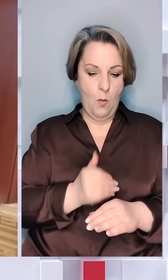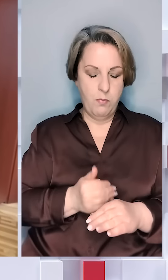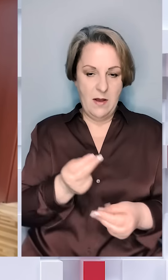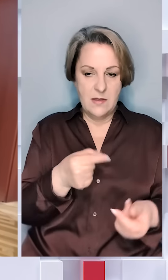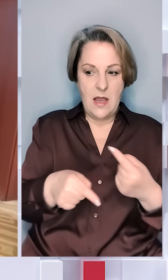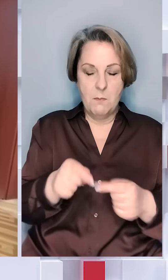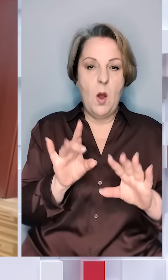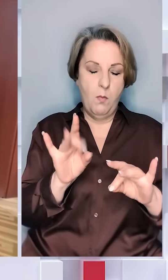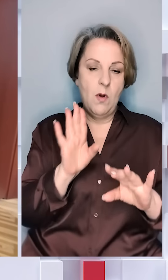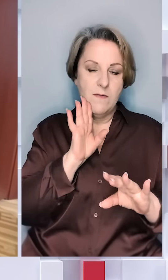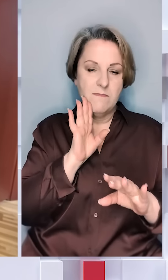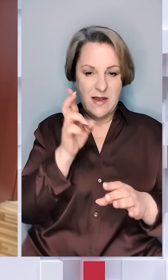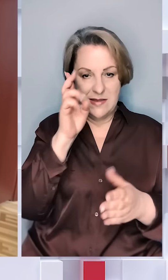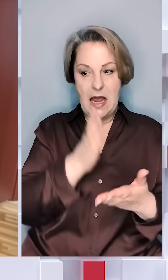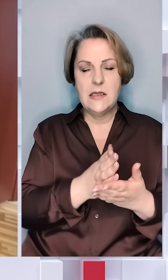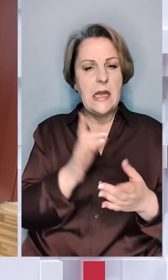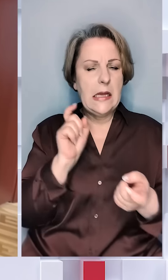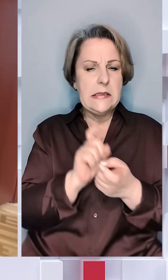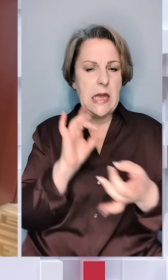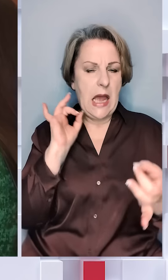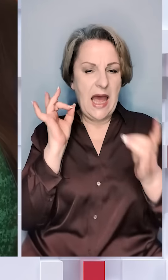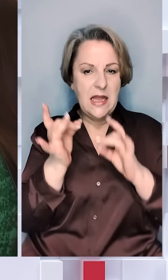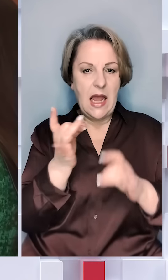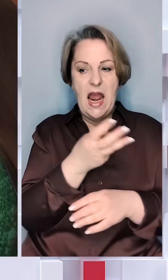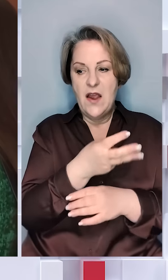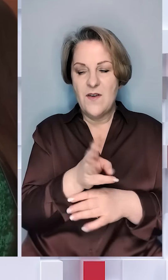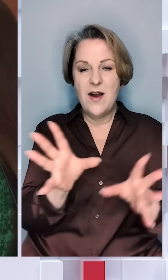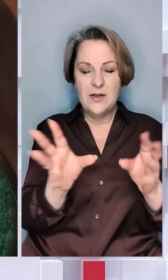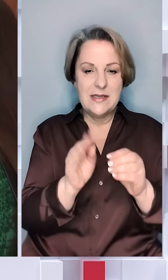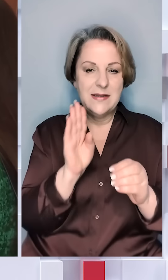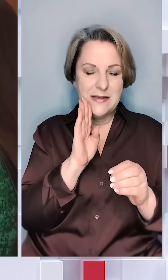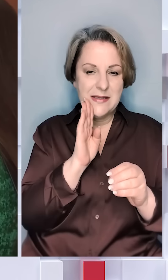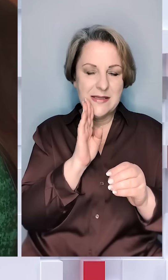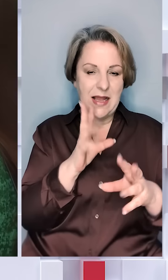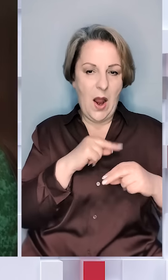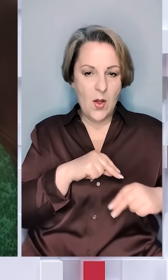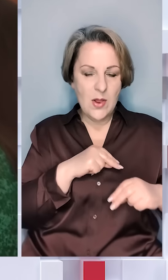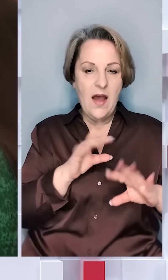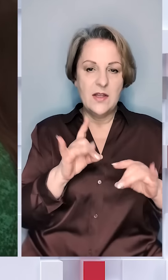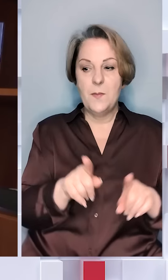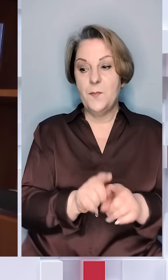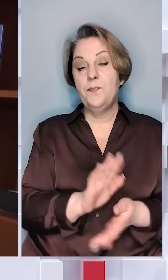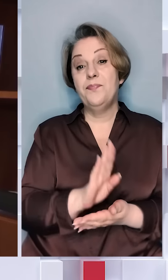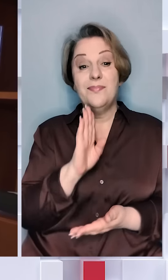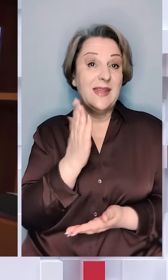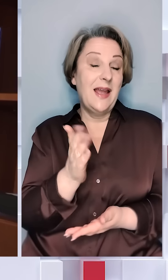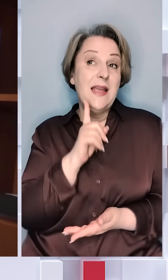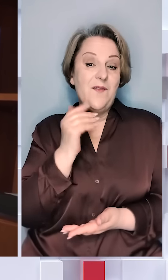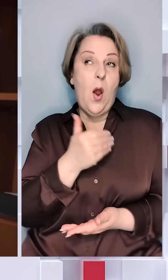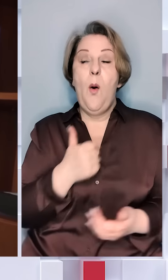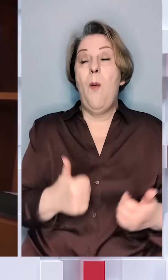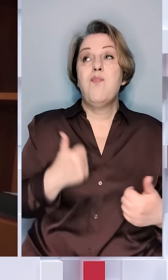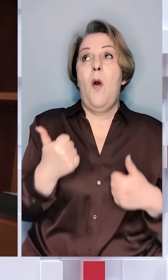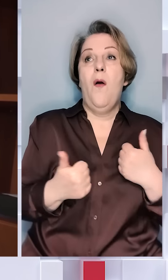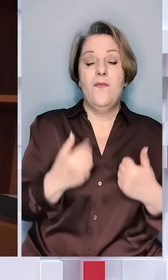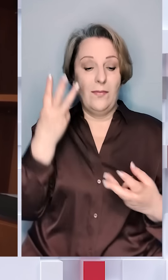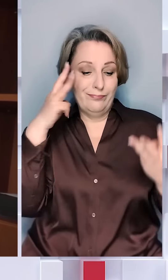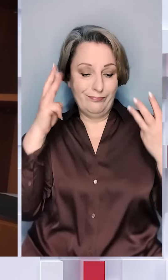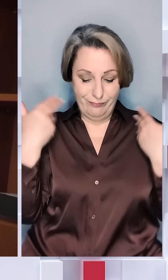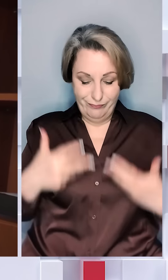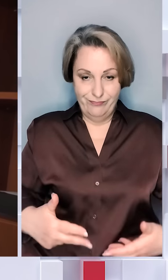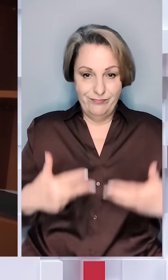підприємець, пояснює держслужбовиця. Скандальне відео з колегою Юлією Дригою коментує так. Ну, дівчинка хотіла